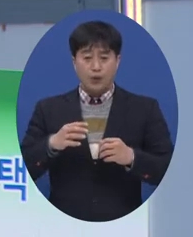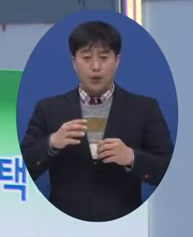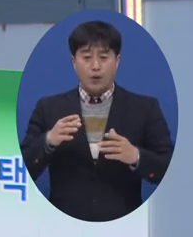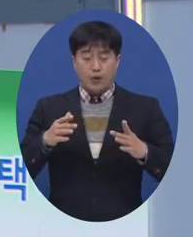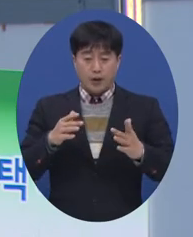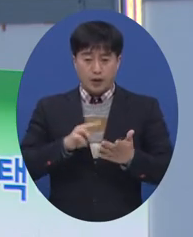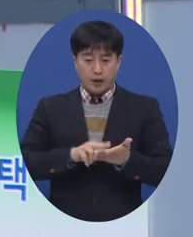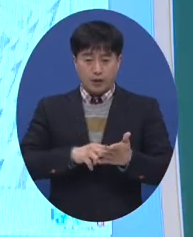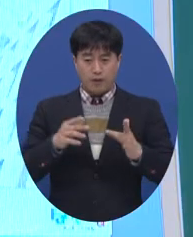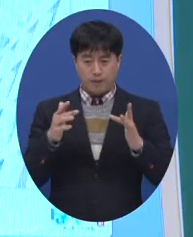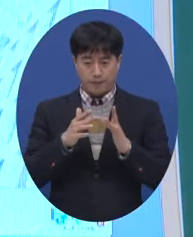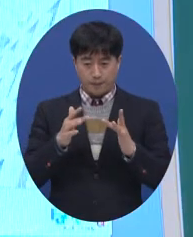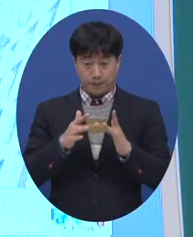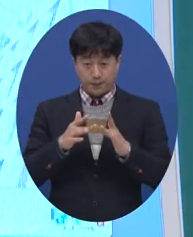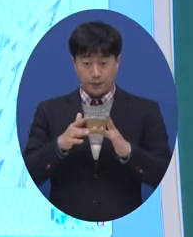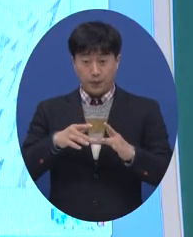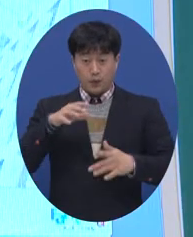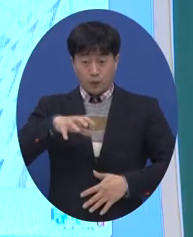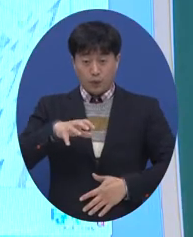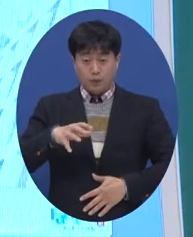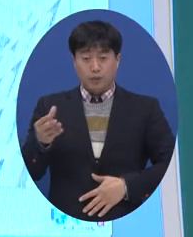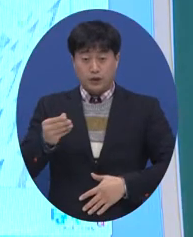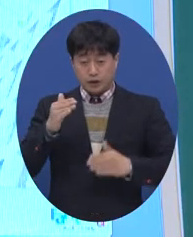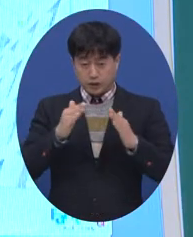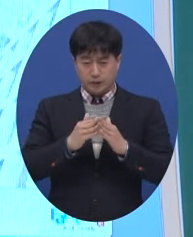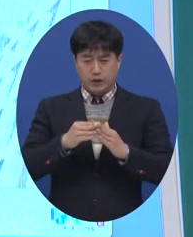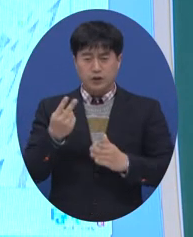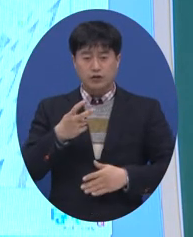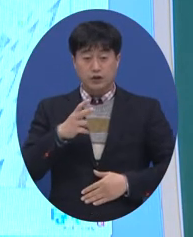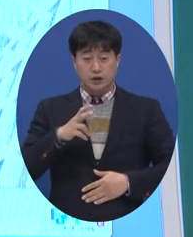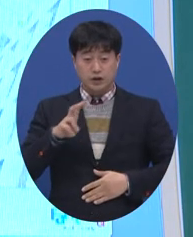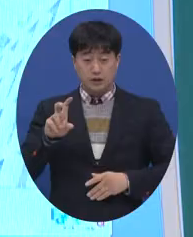웹툰 융합센터와 예술인 임대주택은 오는